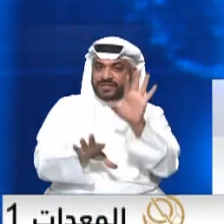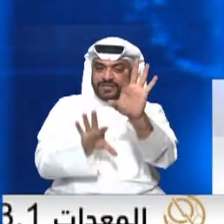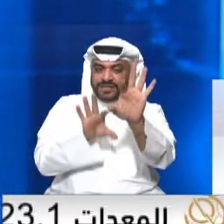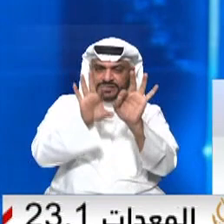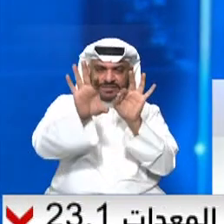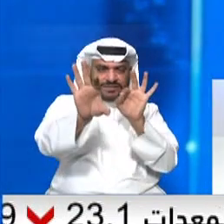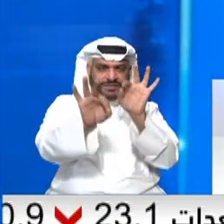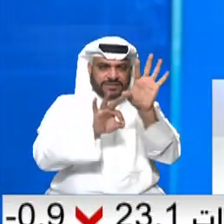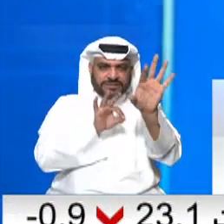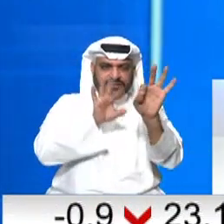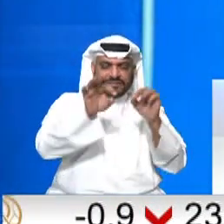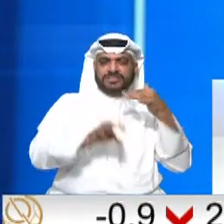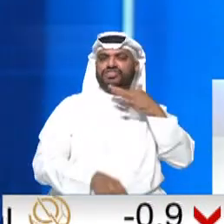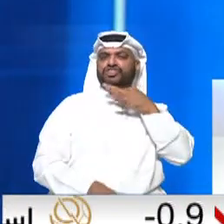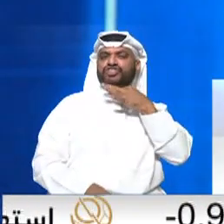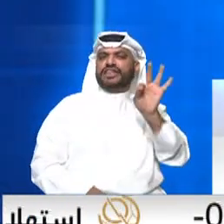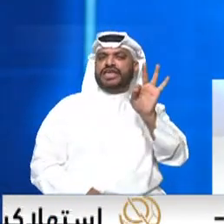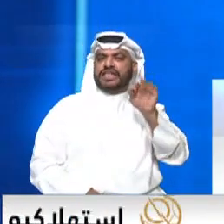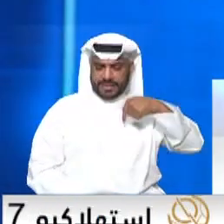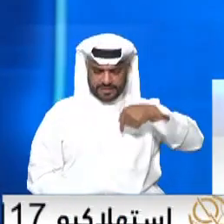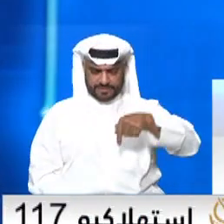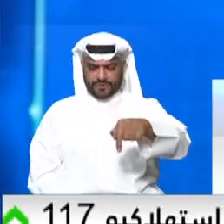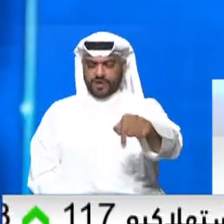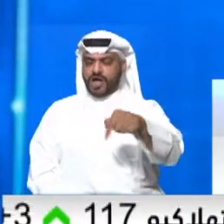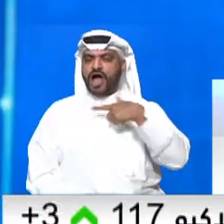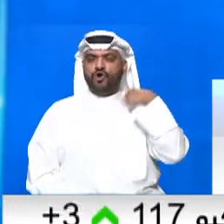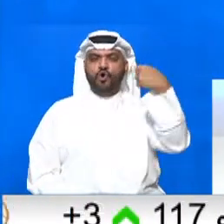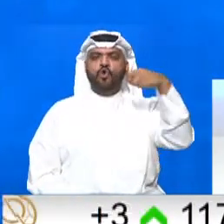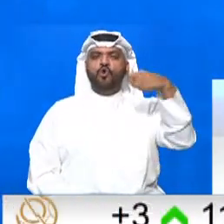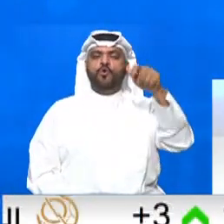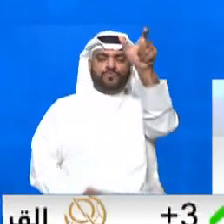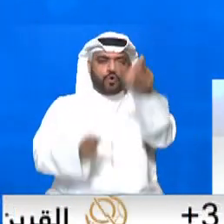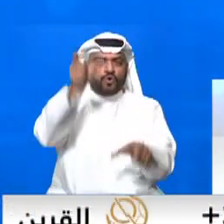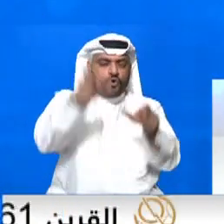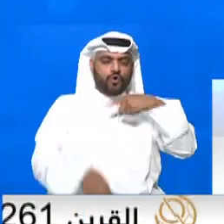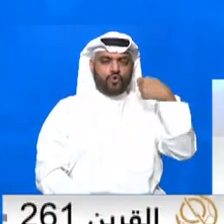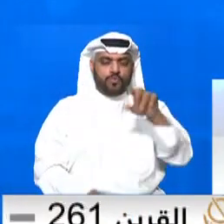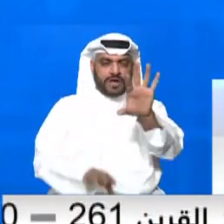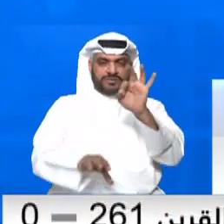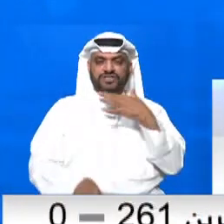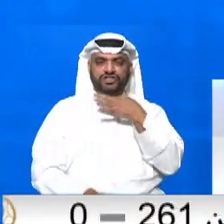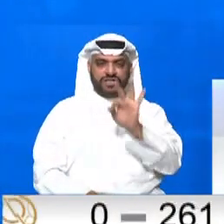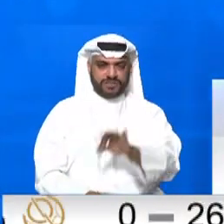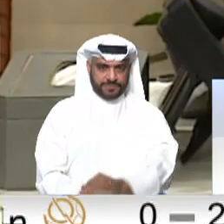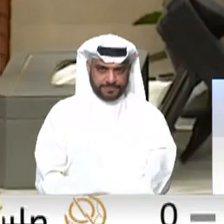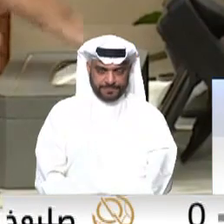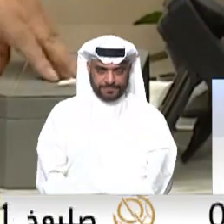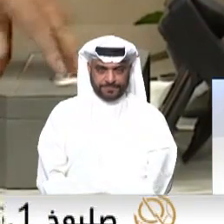وذلك في إطار المشاورات التقليدية الجارية لتشكيل الحكومة الجديدة.